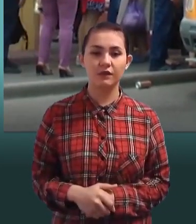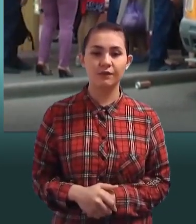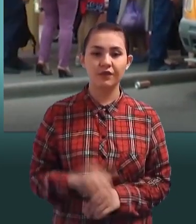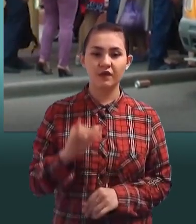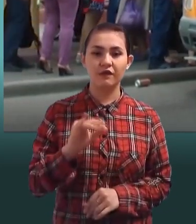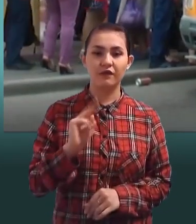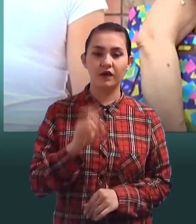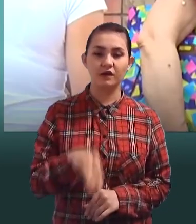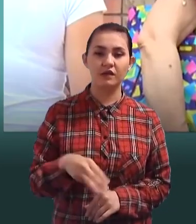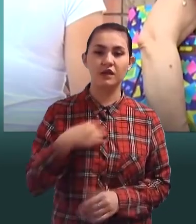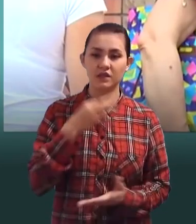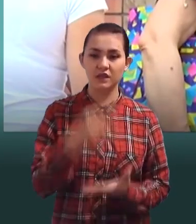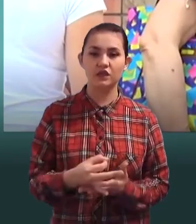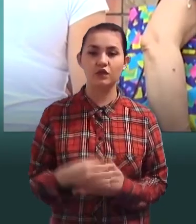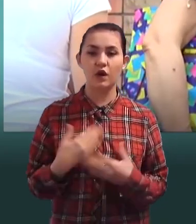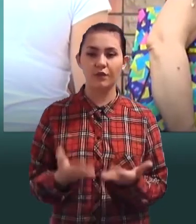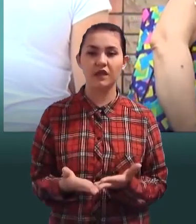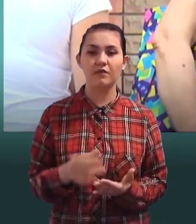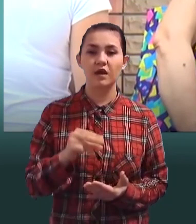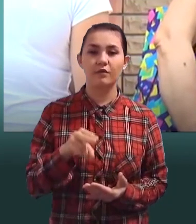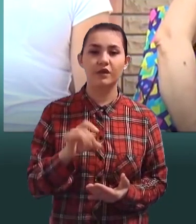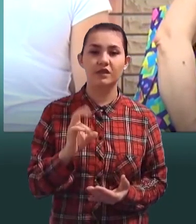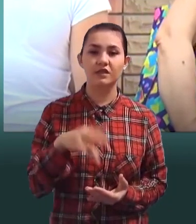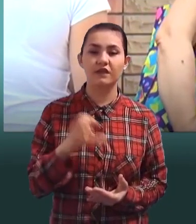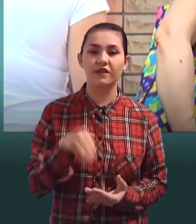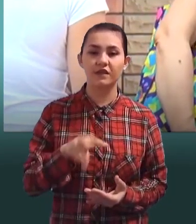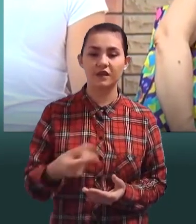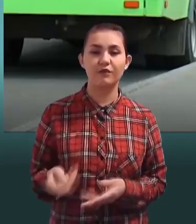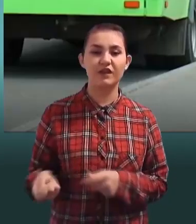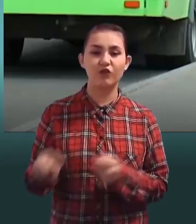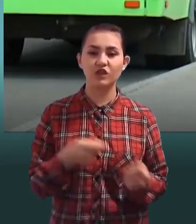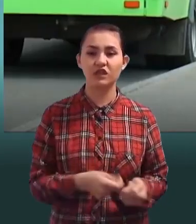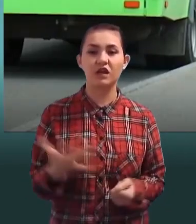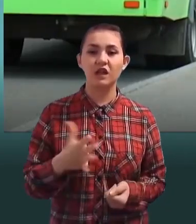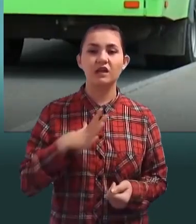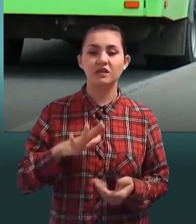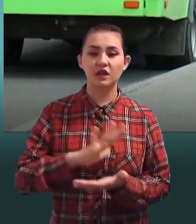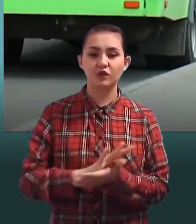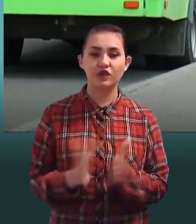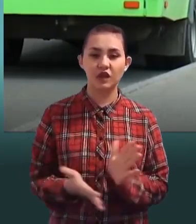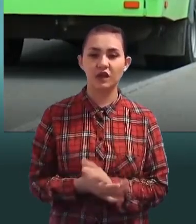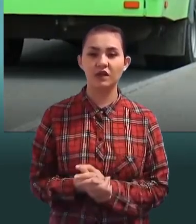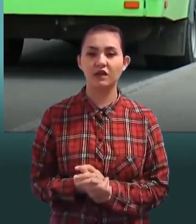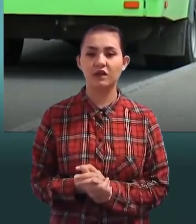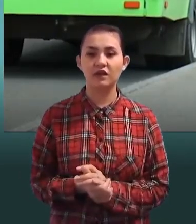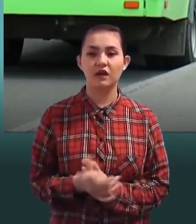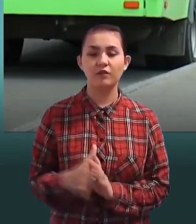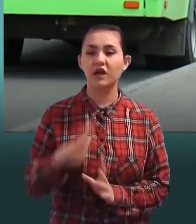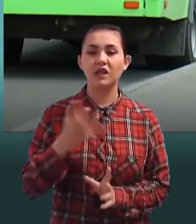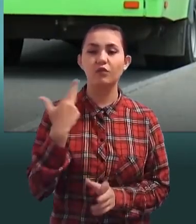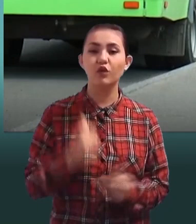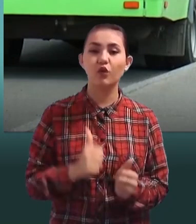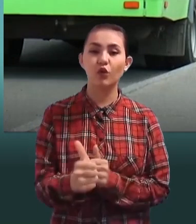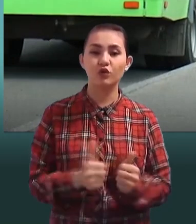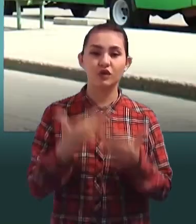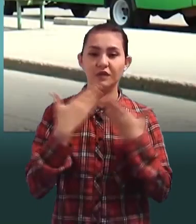сейчас скажу об этом представителю перевозчика. Когда заключали, не заключали, когда был конкурс